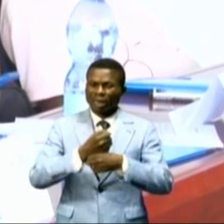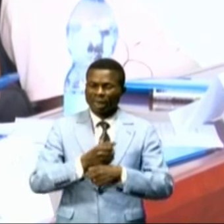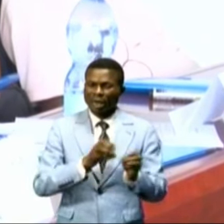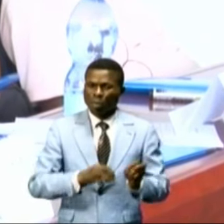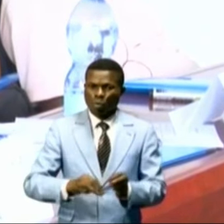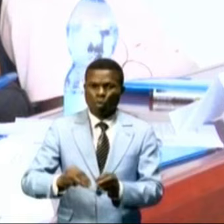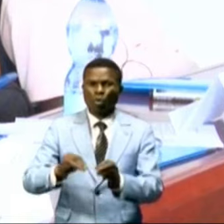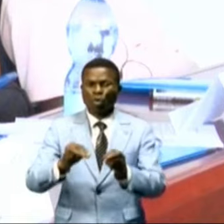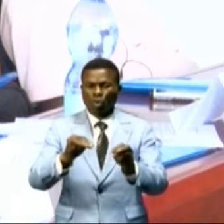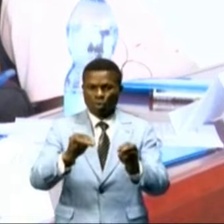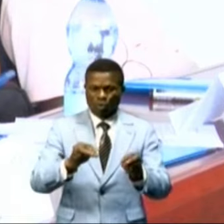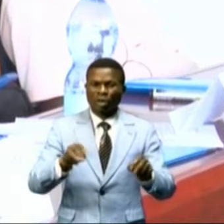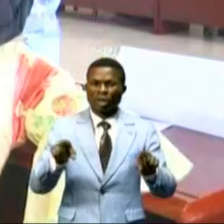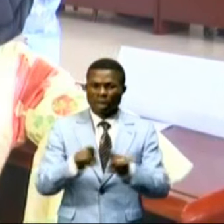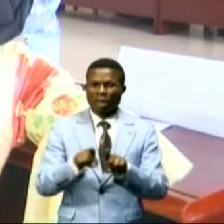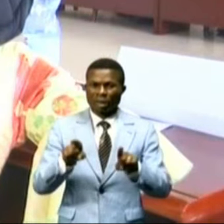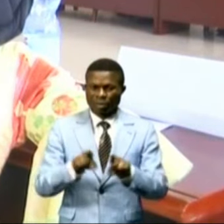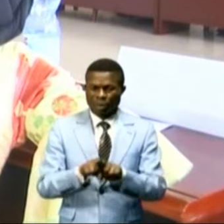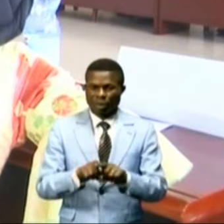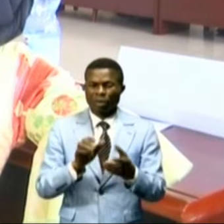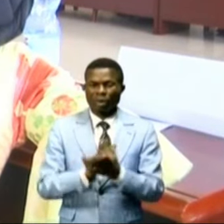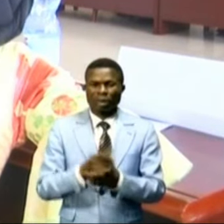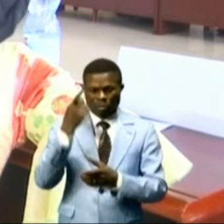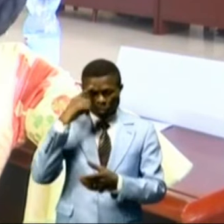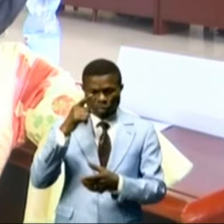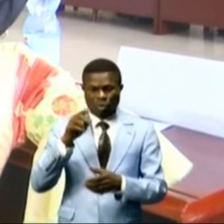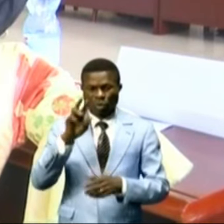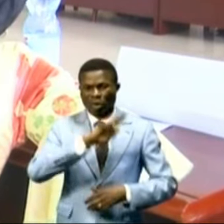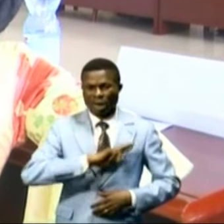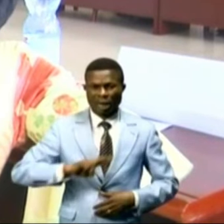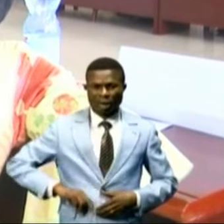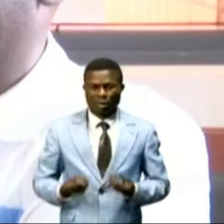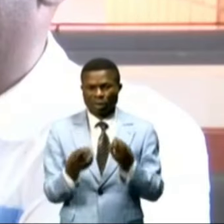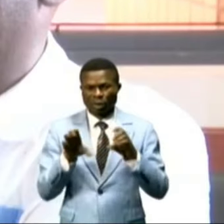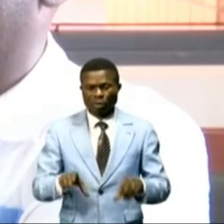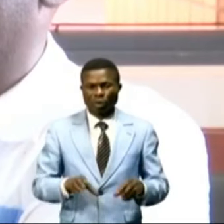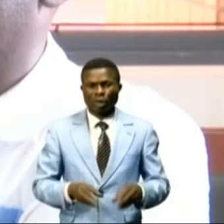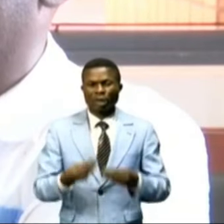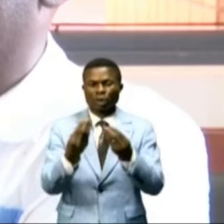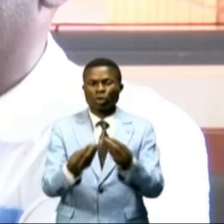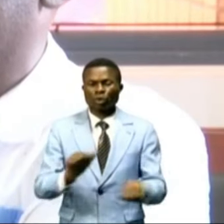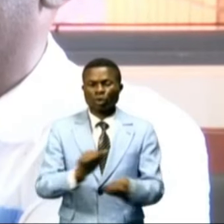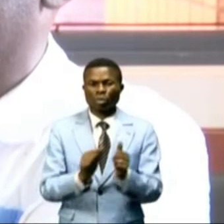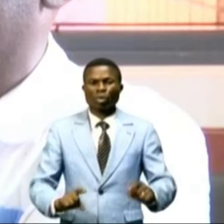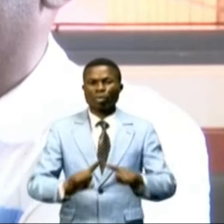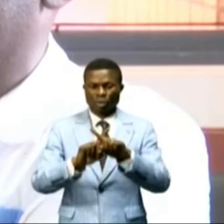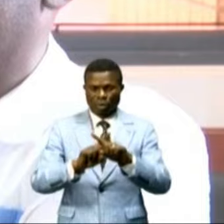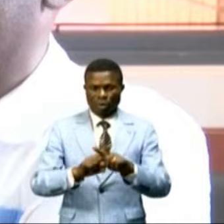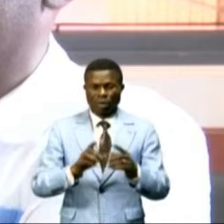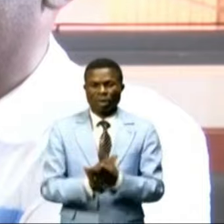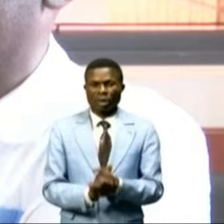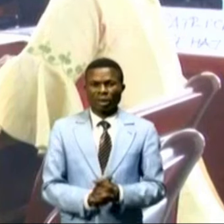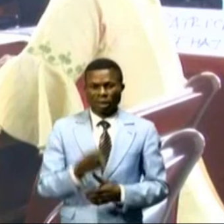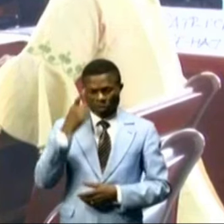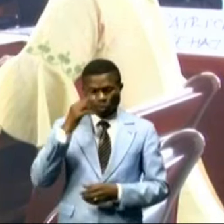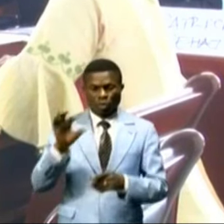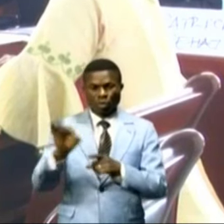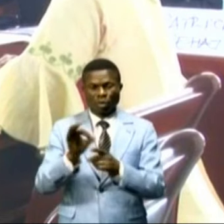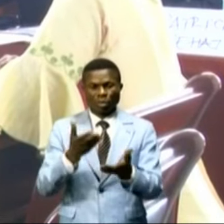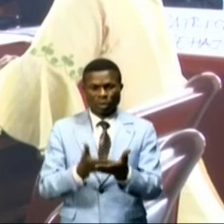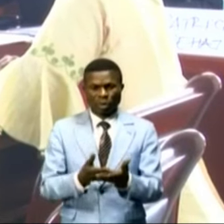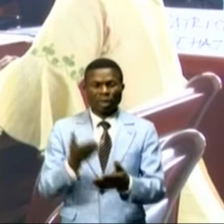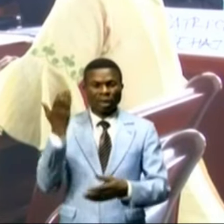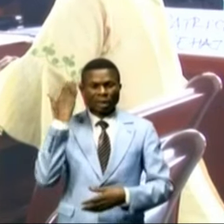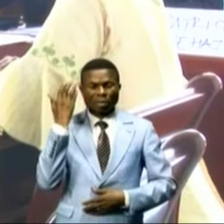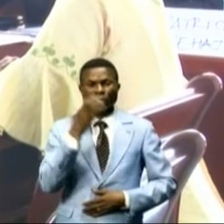mécanismes alternatifs de règlement des conflits en République démocratique du Congo. C'est à l'issue de cet atelier que les hommes et